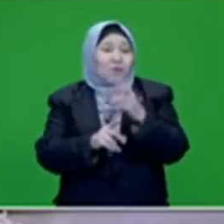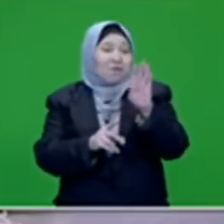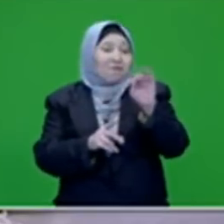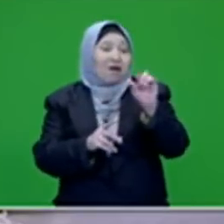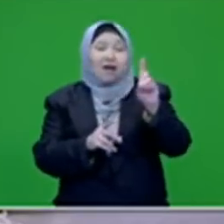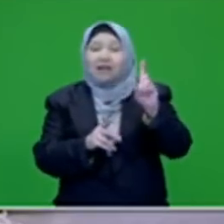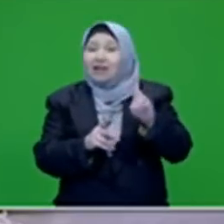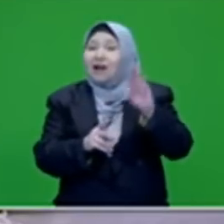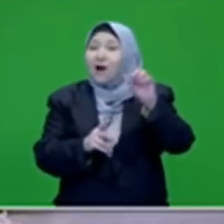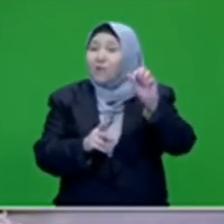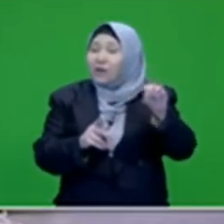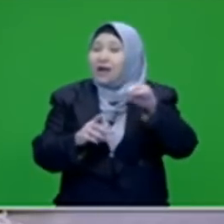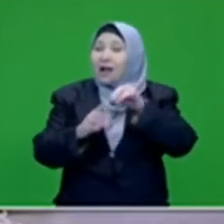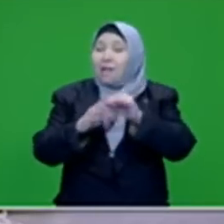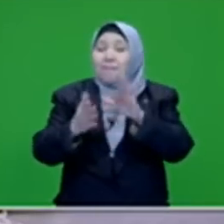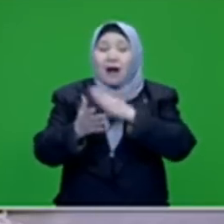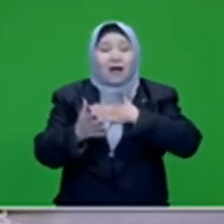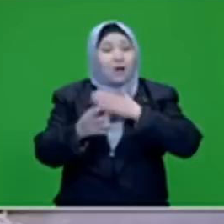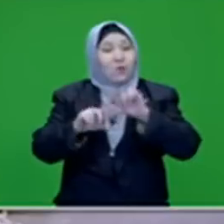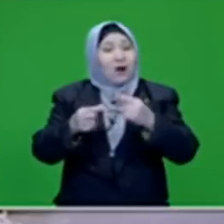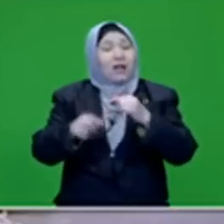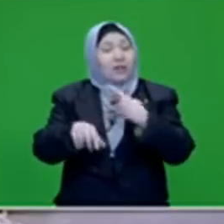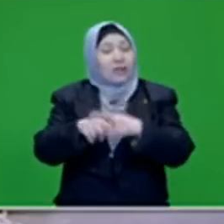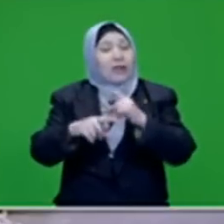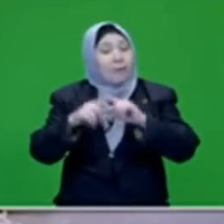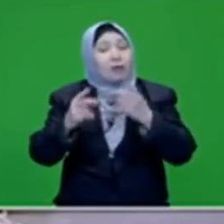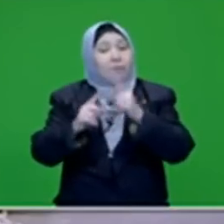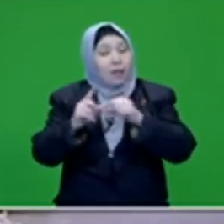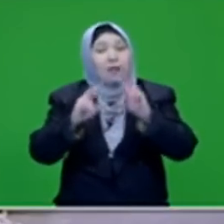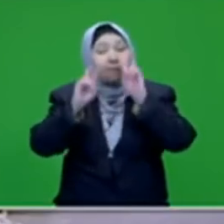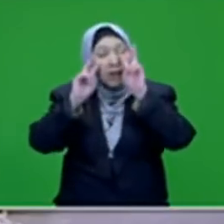ini, tetapi sebenarnya bila melihat kepada